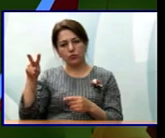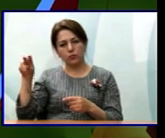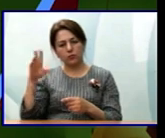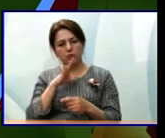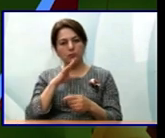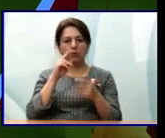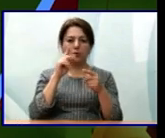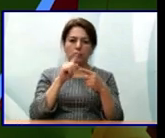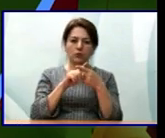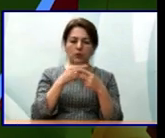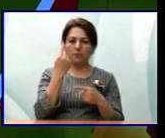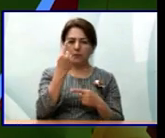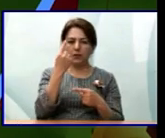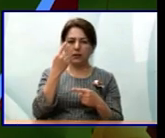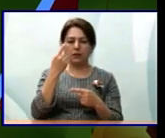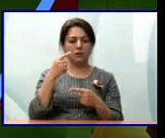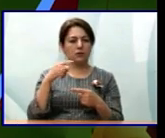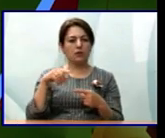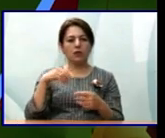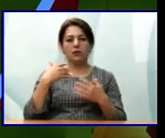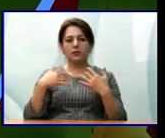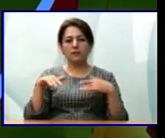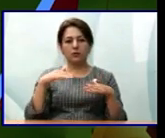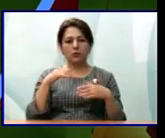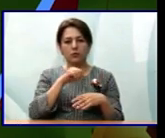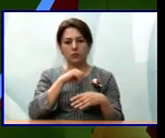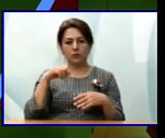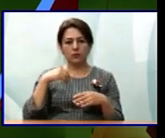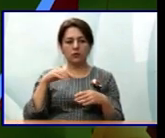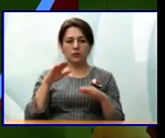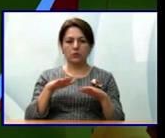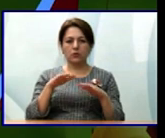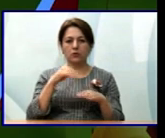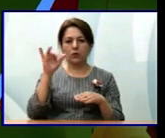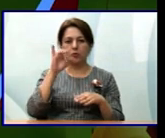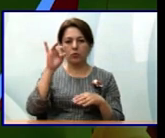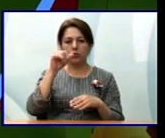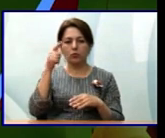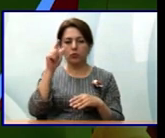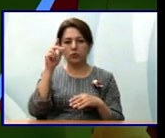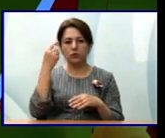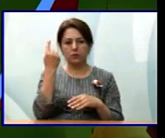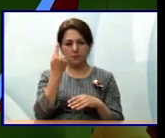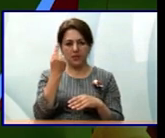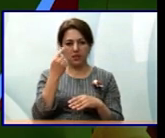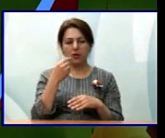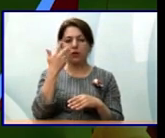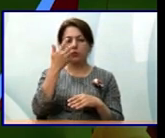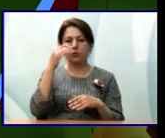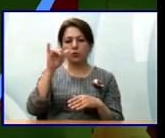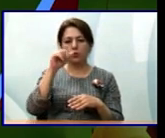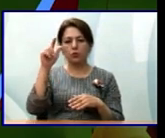qo'shilgan. Bittasi erkin holda joylashadi. Urug'chisi bitta. 3 ta urug'chi